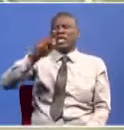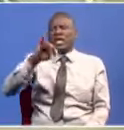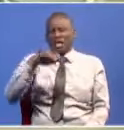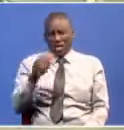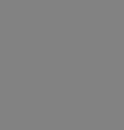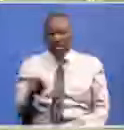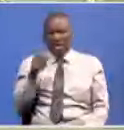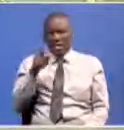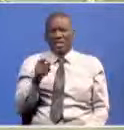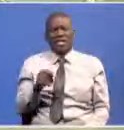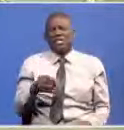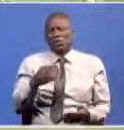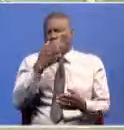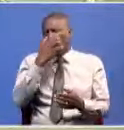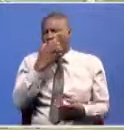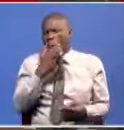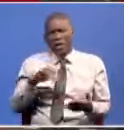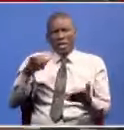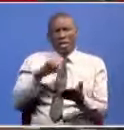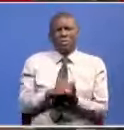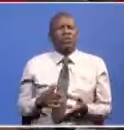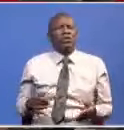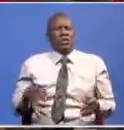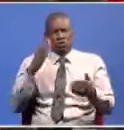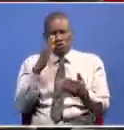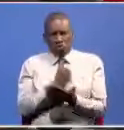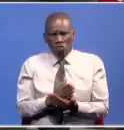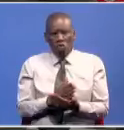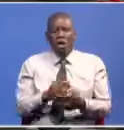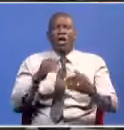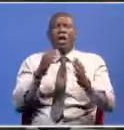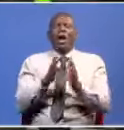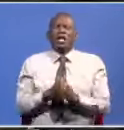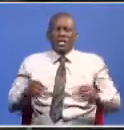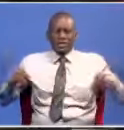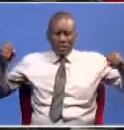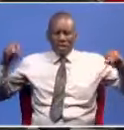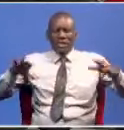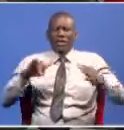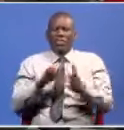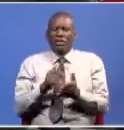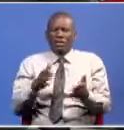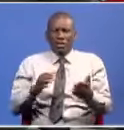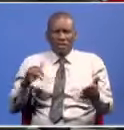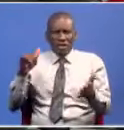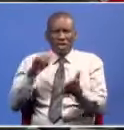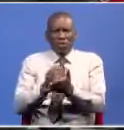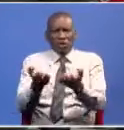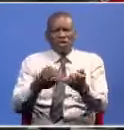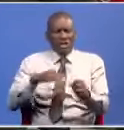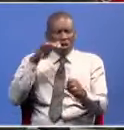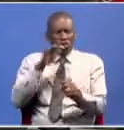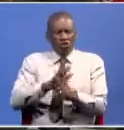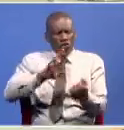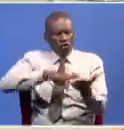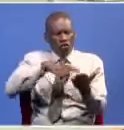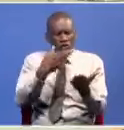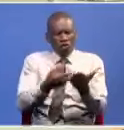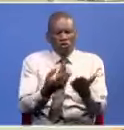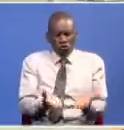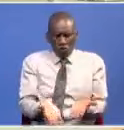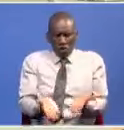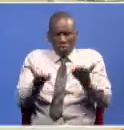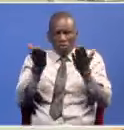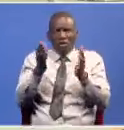ni uwanja uliopitwa na wakati, hakuna shauku. Na ni wazi kwamba unahitaji rasilimali chungu nzima